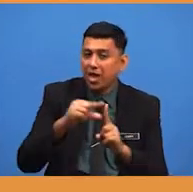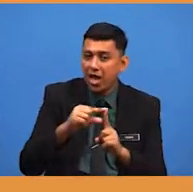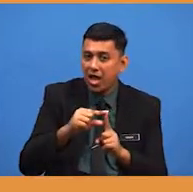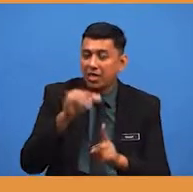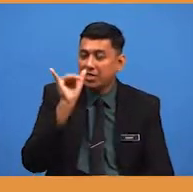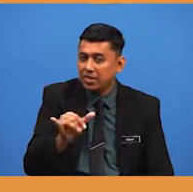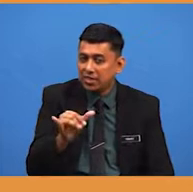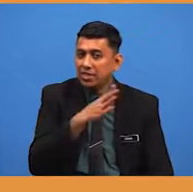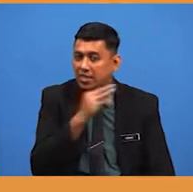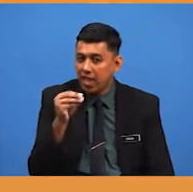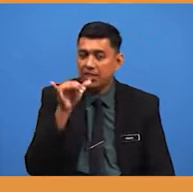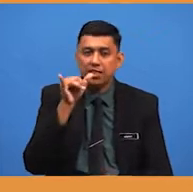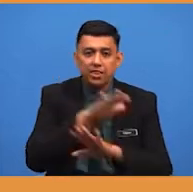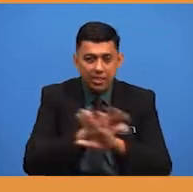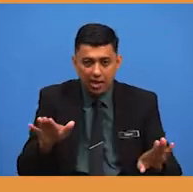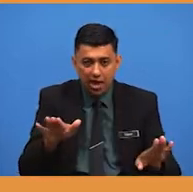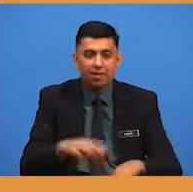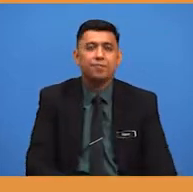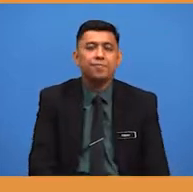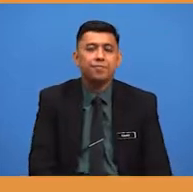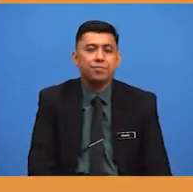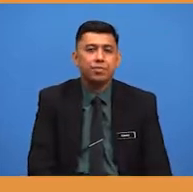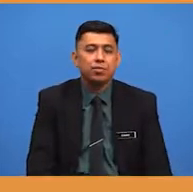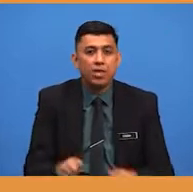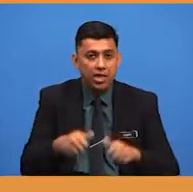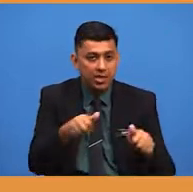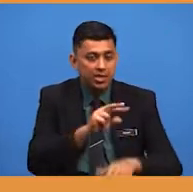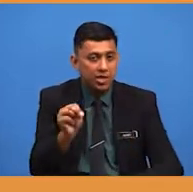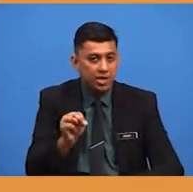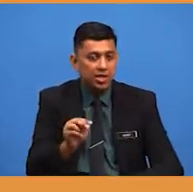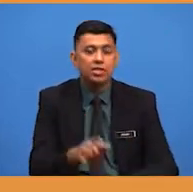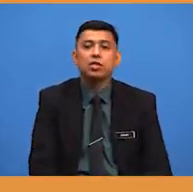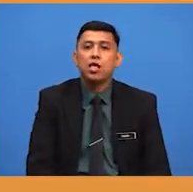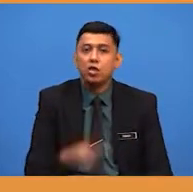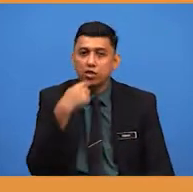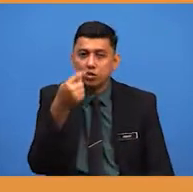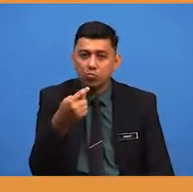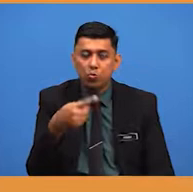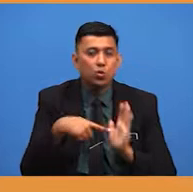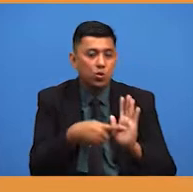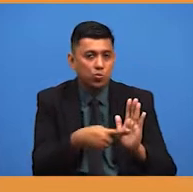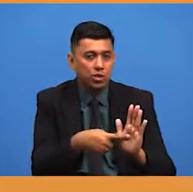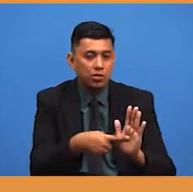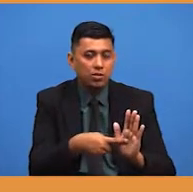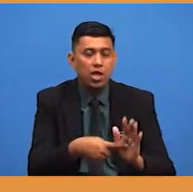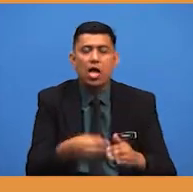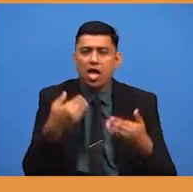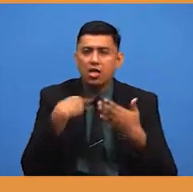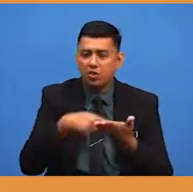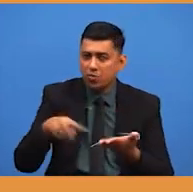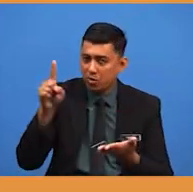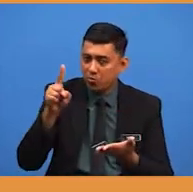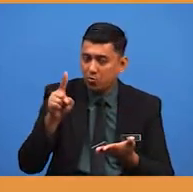ya dan tidak. Aliran tersebut menunjukkan bahawa sesuatu input